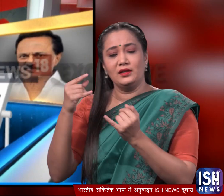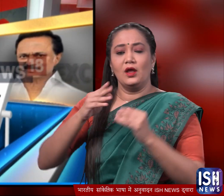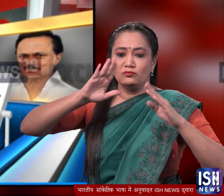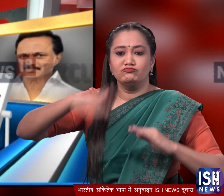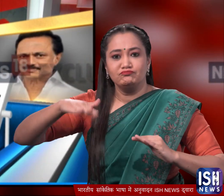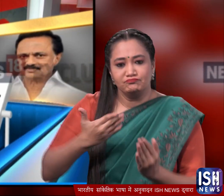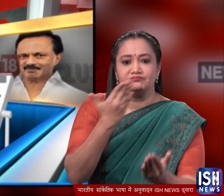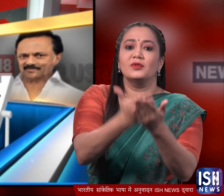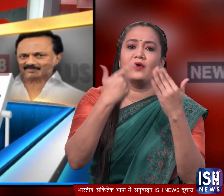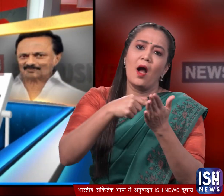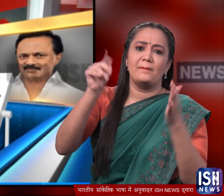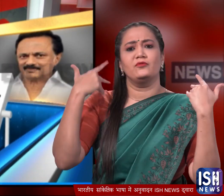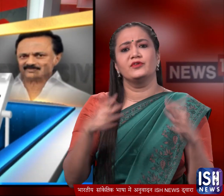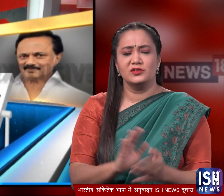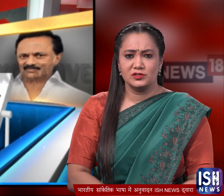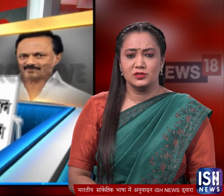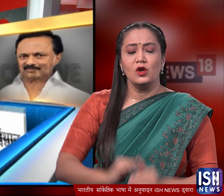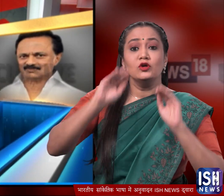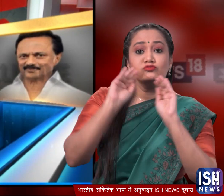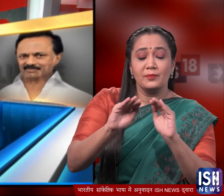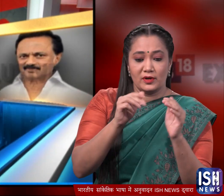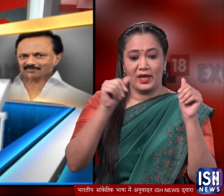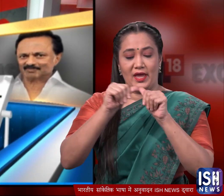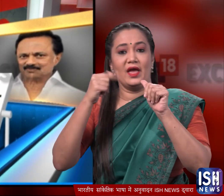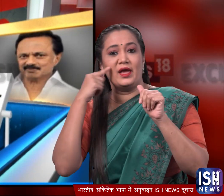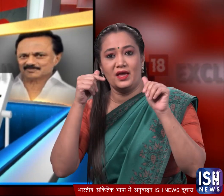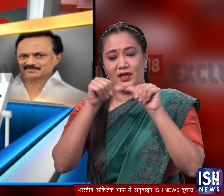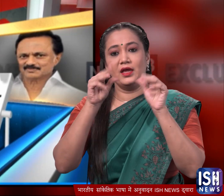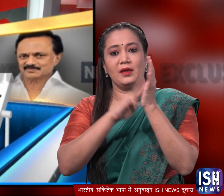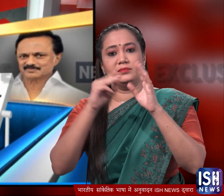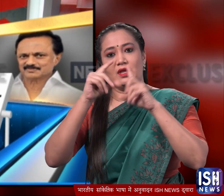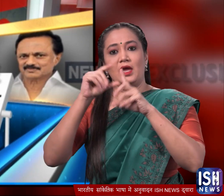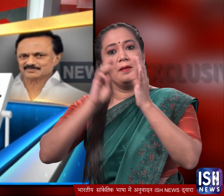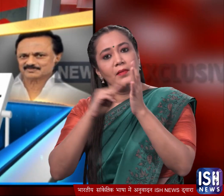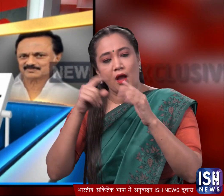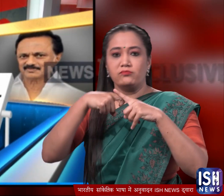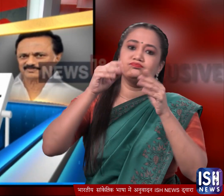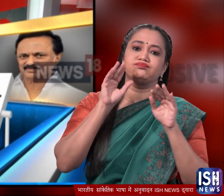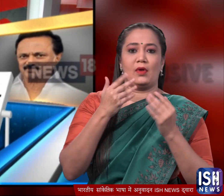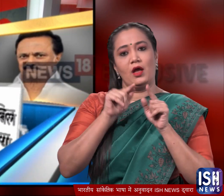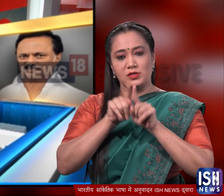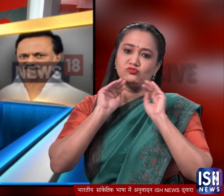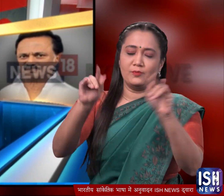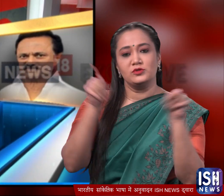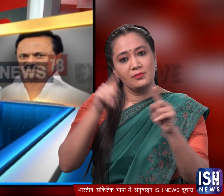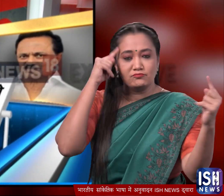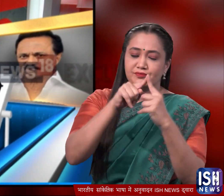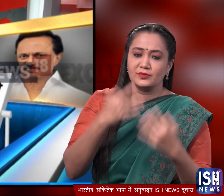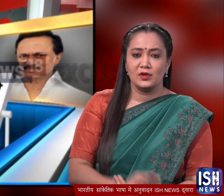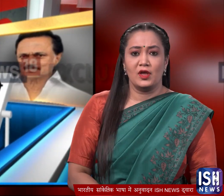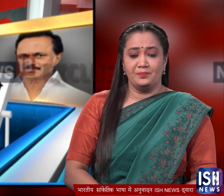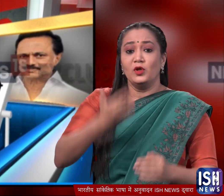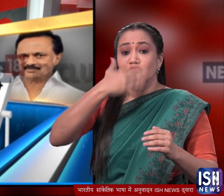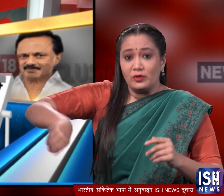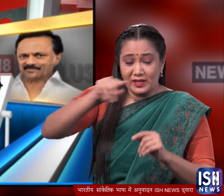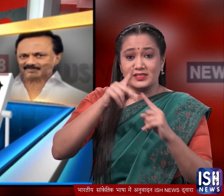पेश किया, जहां यह बिल पास हो गया, जिसका समर्थन राज्य की विपक्षी पार्टी AIADMK ने भी किया। इस बिल के मुताबिक राज्य के छात्रों को नीट